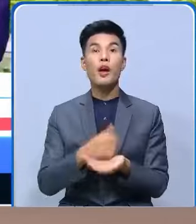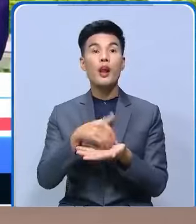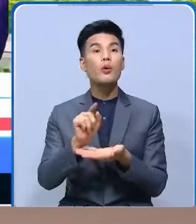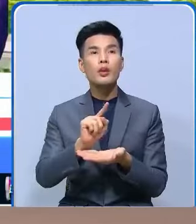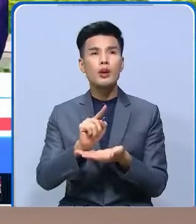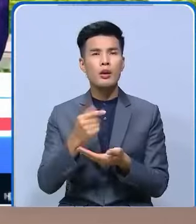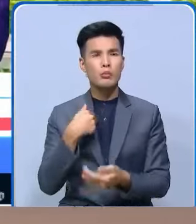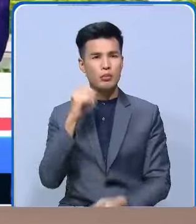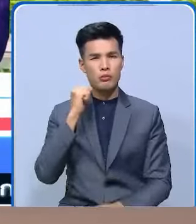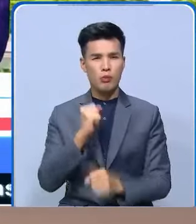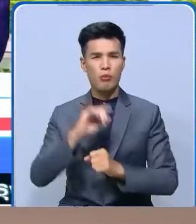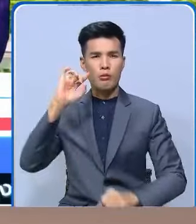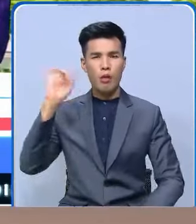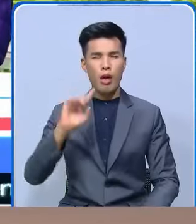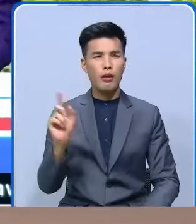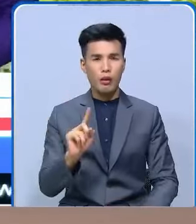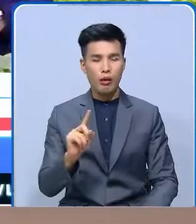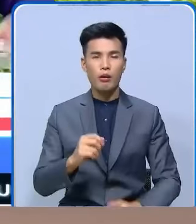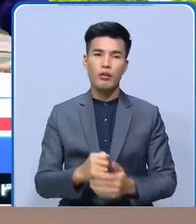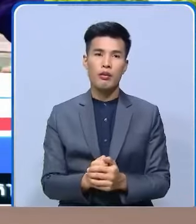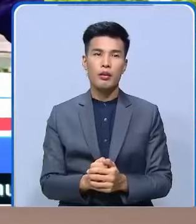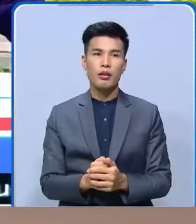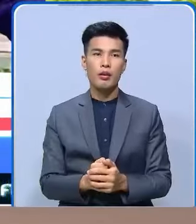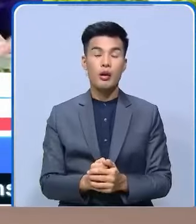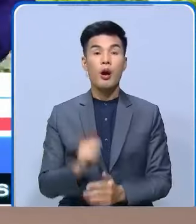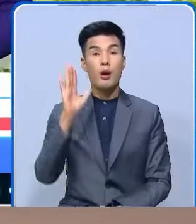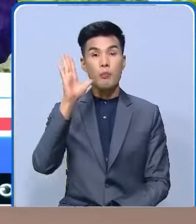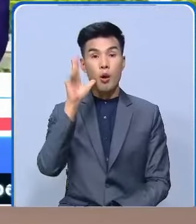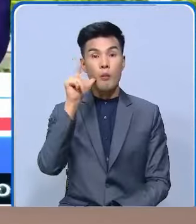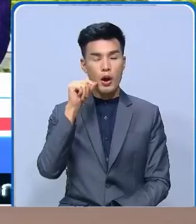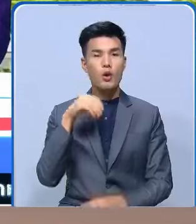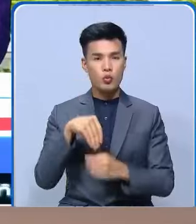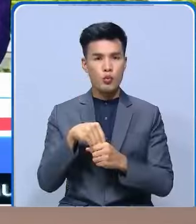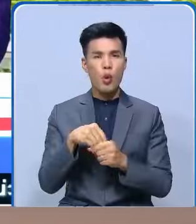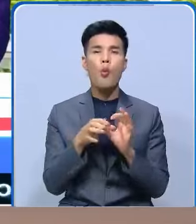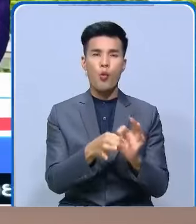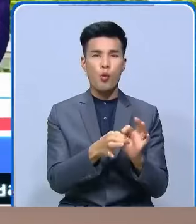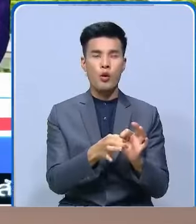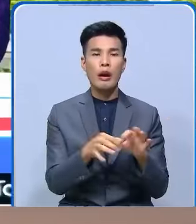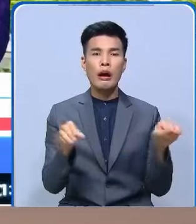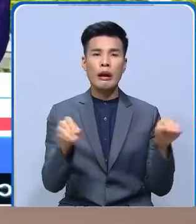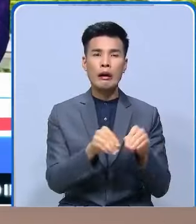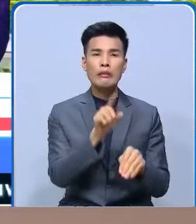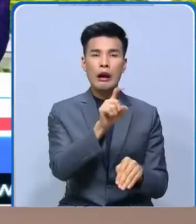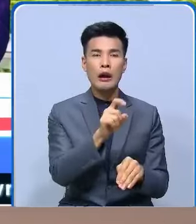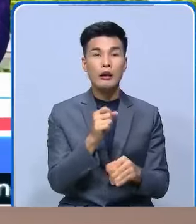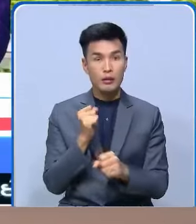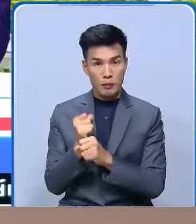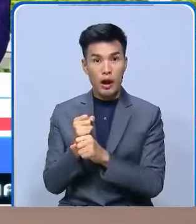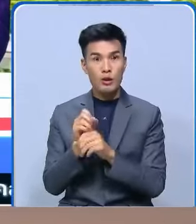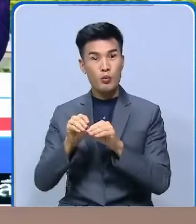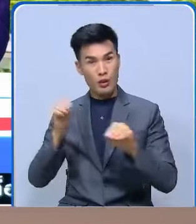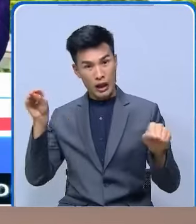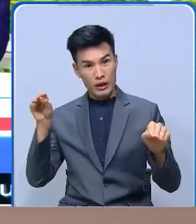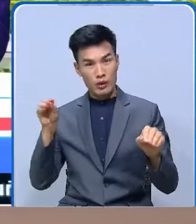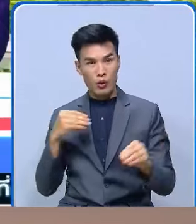หลายคนบอกว่ามันเกินไปหรือเปล่าอะไรล่ะคือคนอยู่กับพ่อกับแม่ก็ต้องห่วงใช่มั้ยยิ่งเป็นวาระสุดท้ายแม้ว่าจะทำงานอยู่ไกลก็อยากจะ